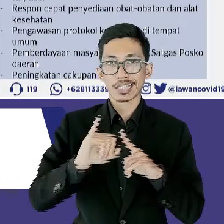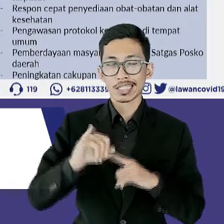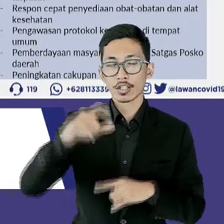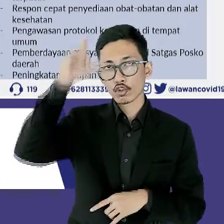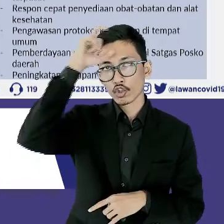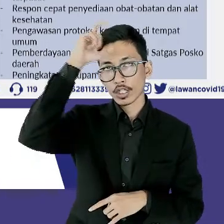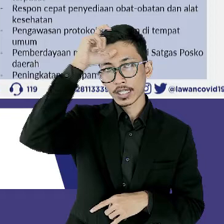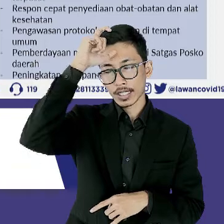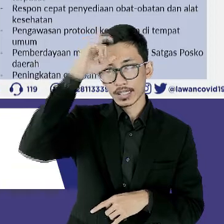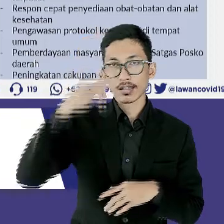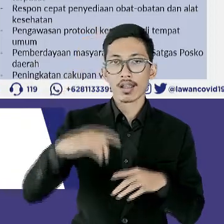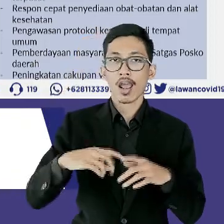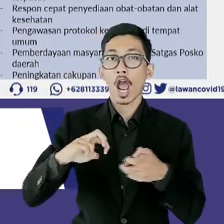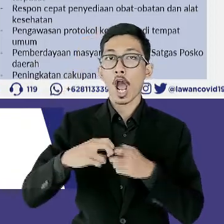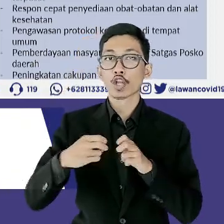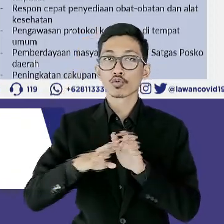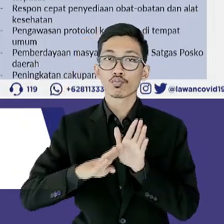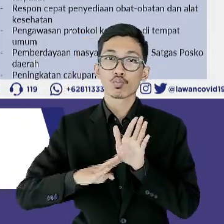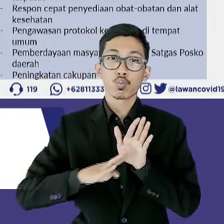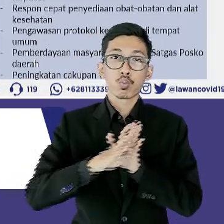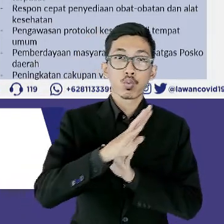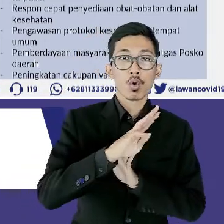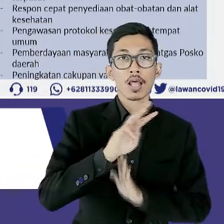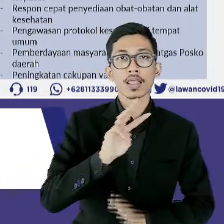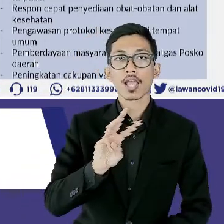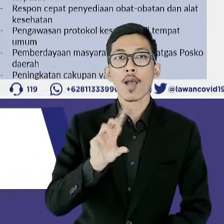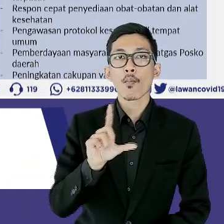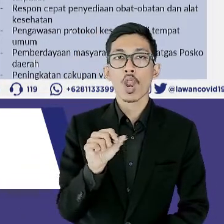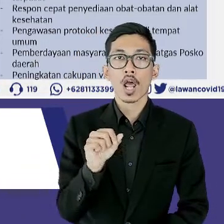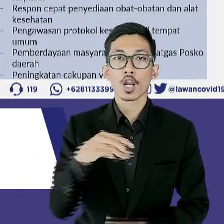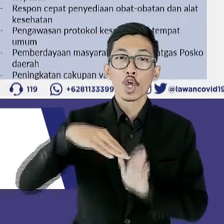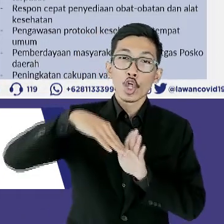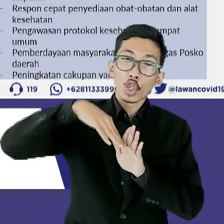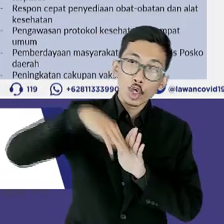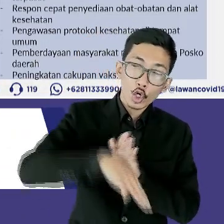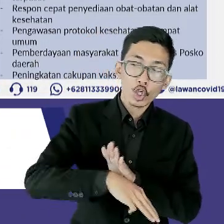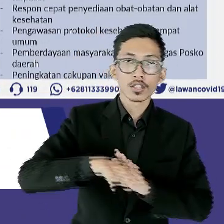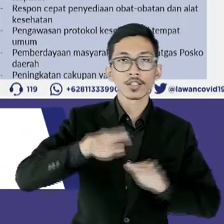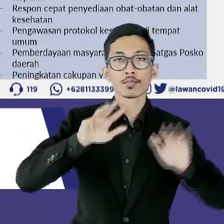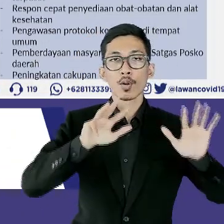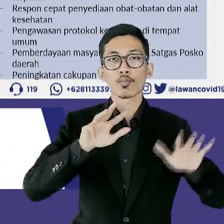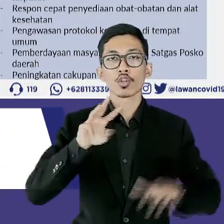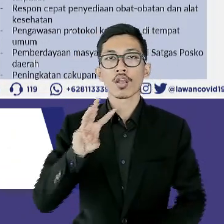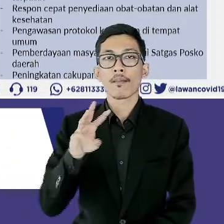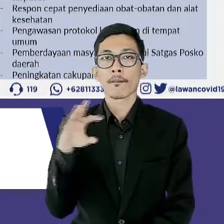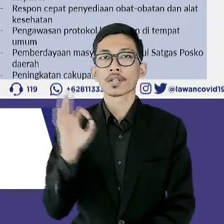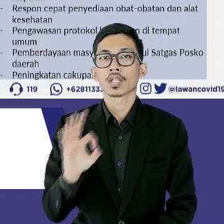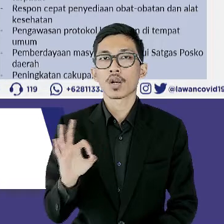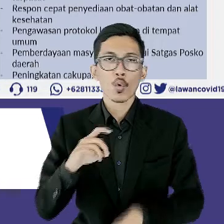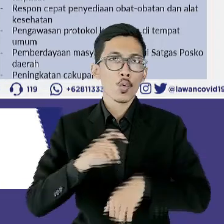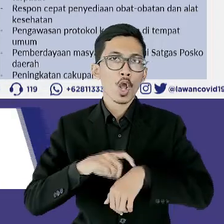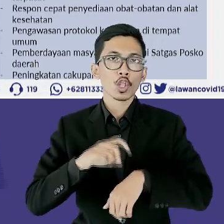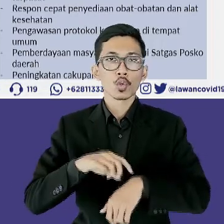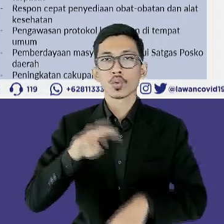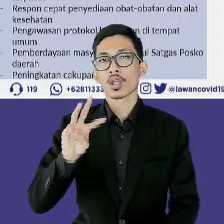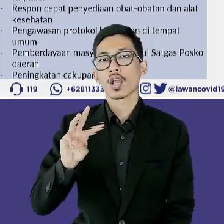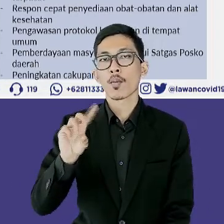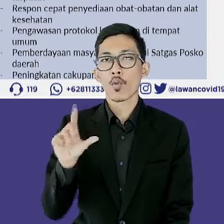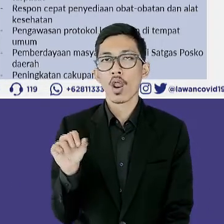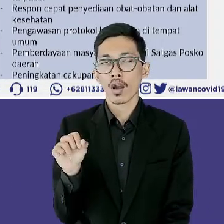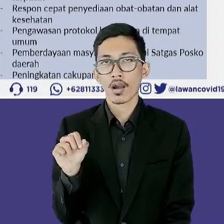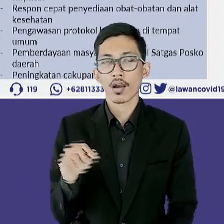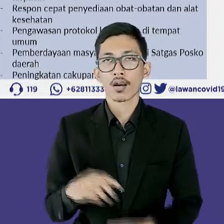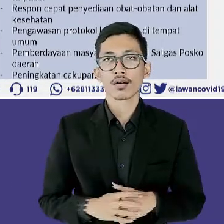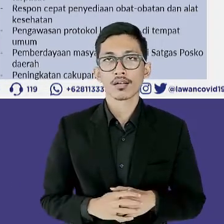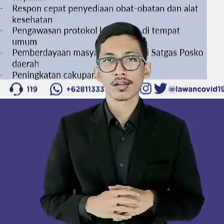3 bulan, kemudian berhasil turun 93% dalam waktu 3 bulan. Namun sayangnya, saat